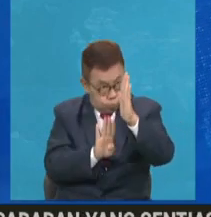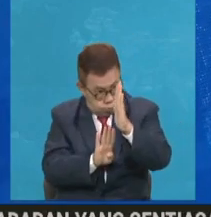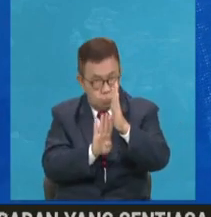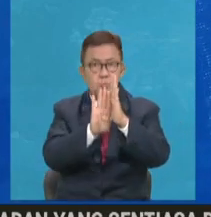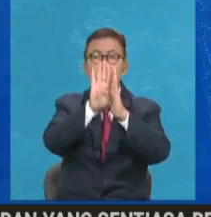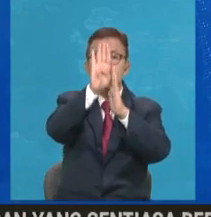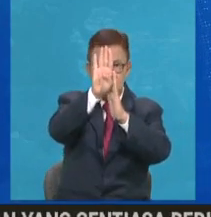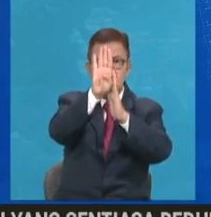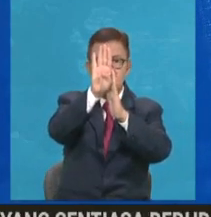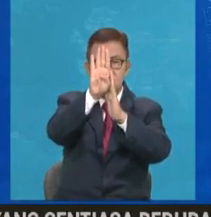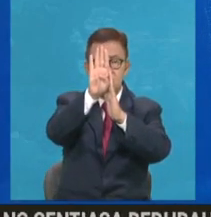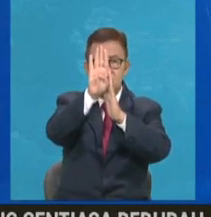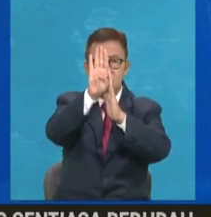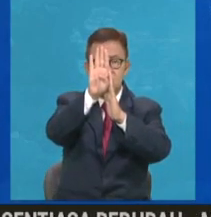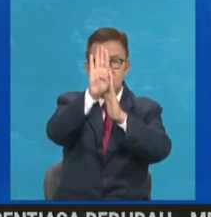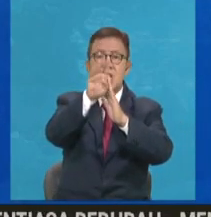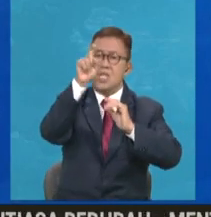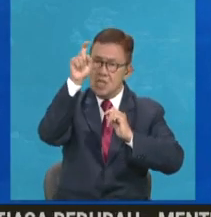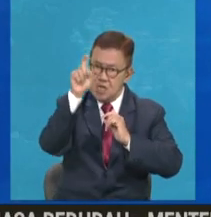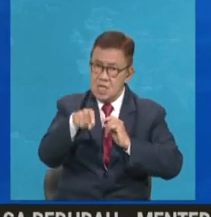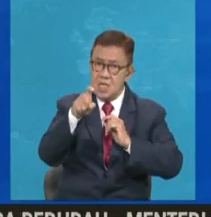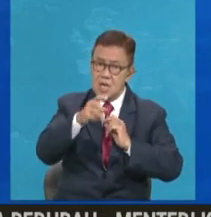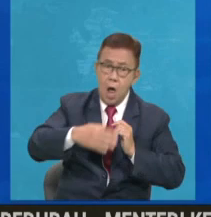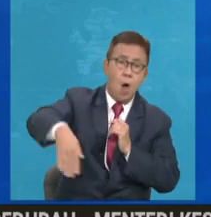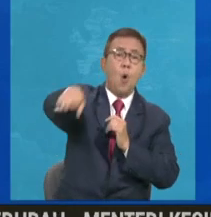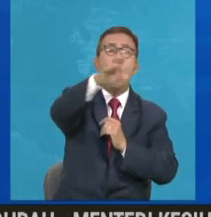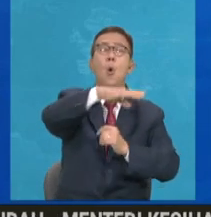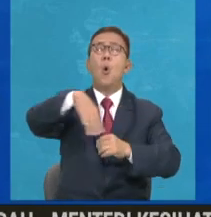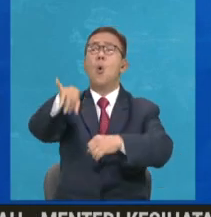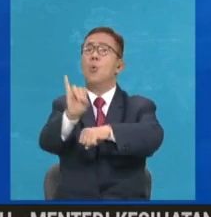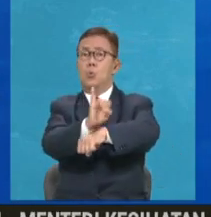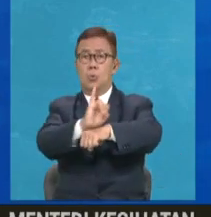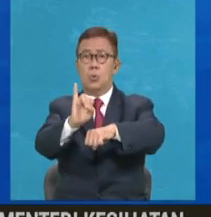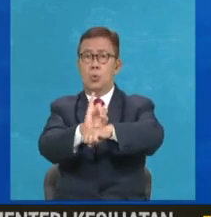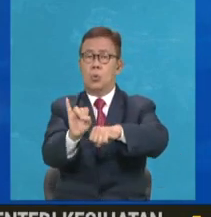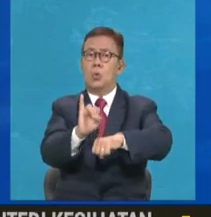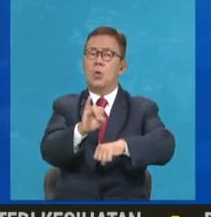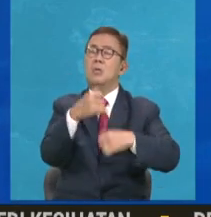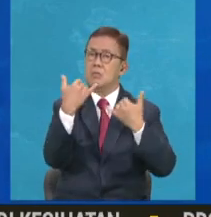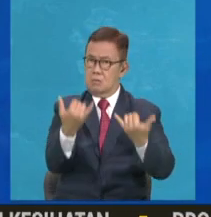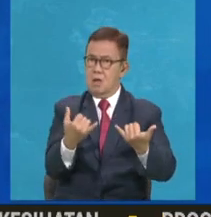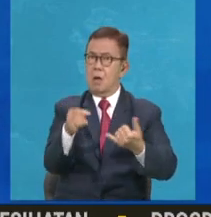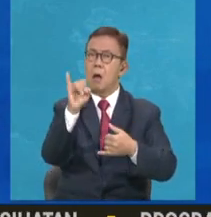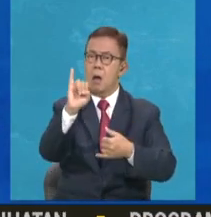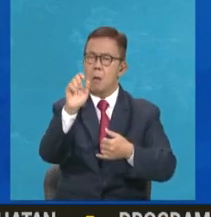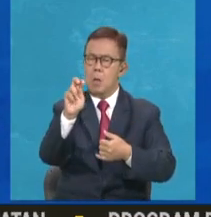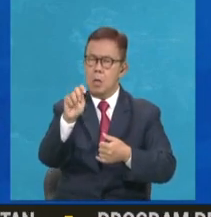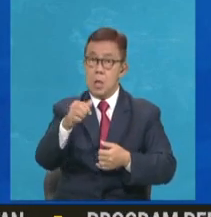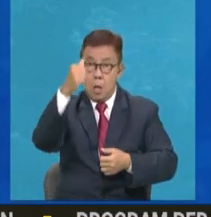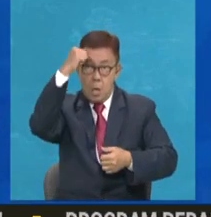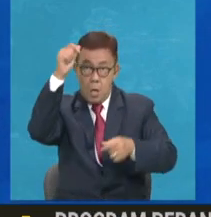tahan kebolehan tinggi yang diperlukan oleh pihak industri karir itu ibti menandatangani